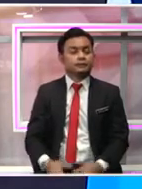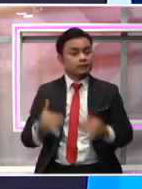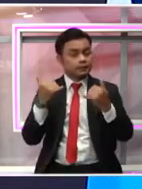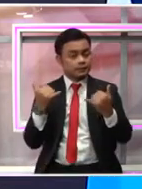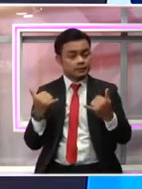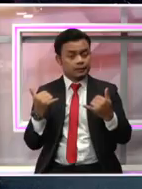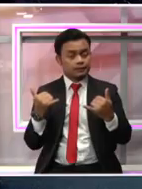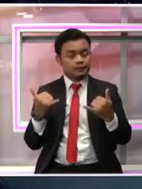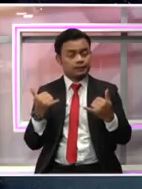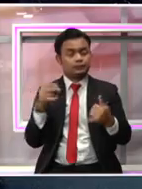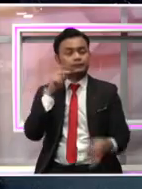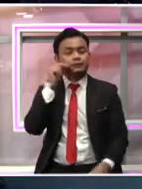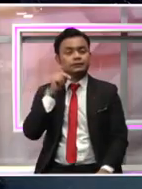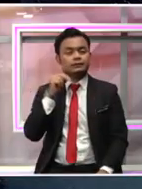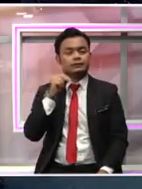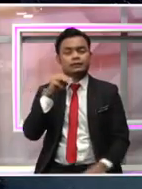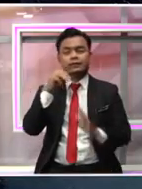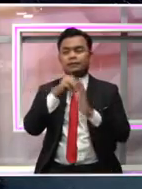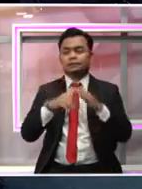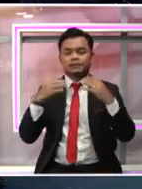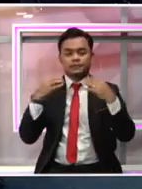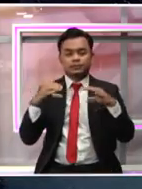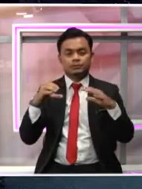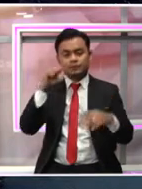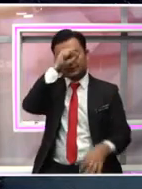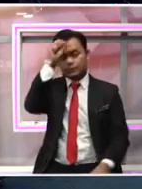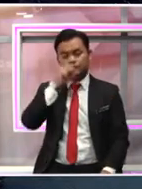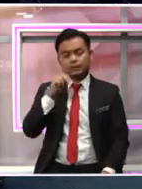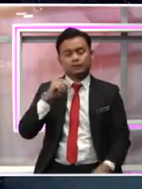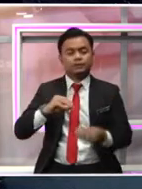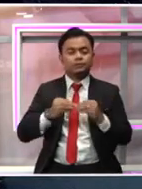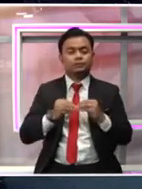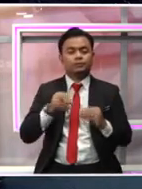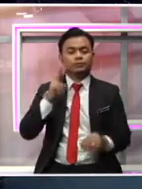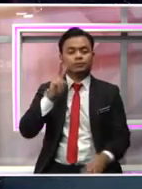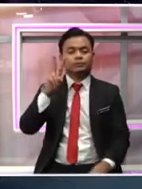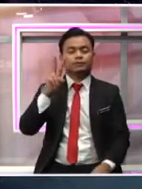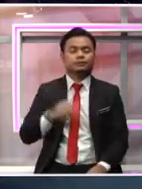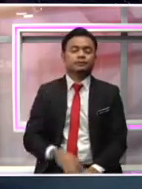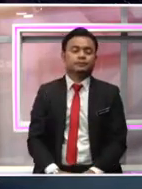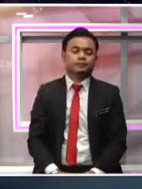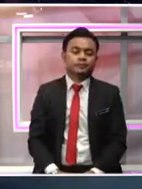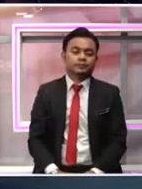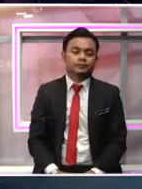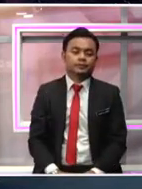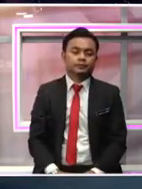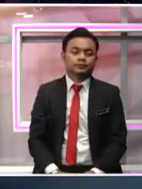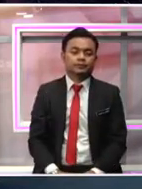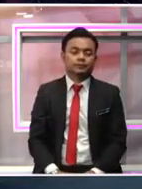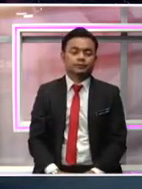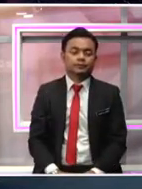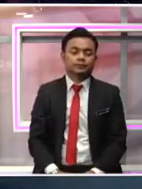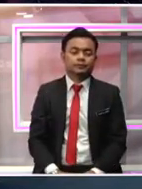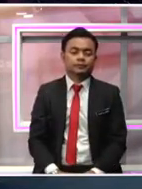Nisa untuk mencoba soalan Yang kedua kita bagi bisa juga buat untuk yang menempel namun